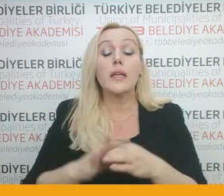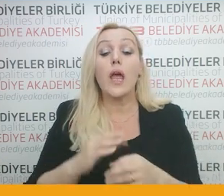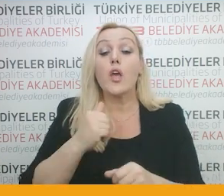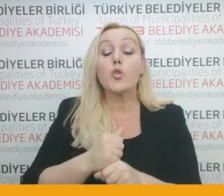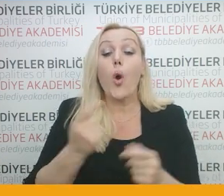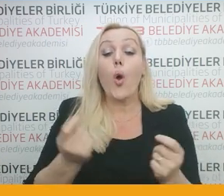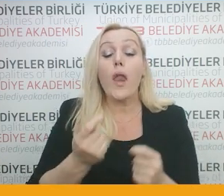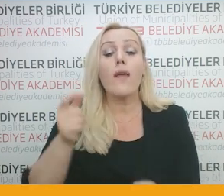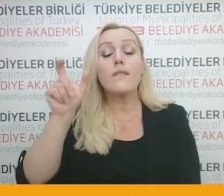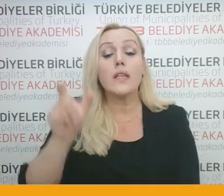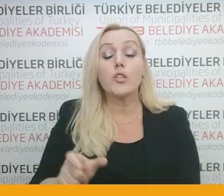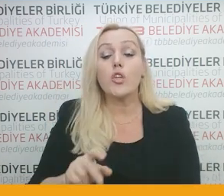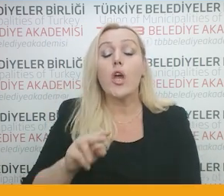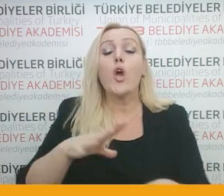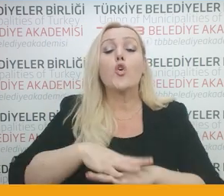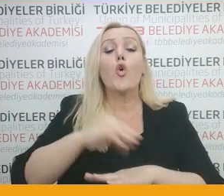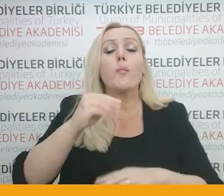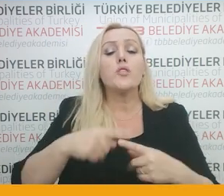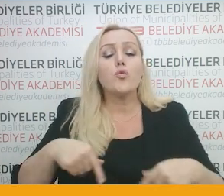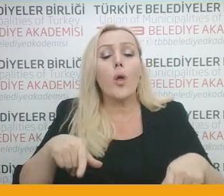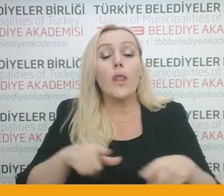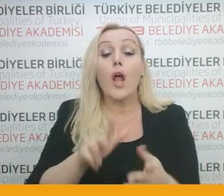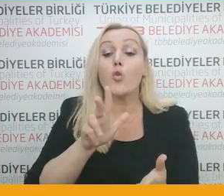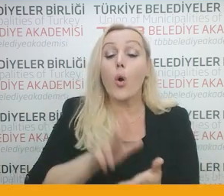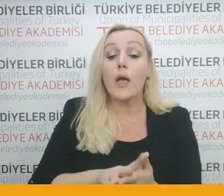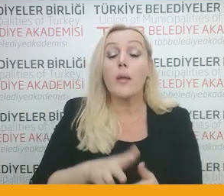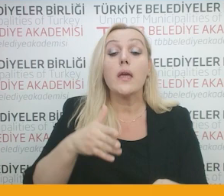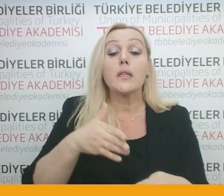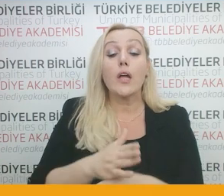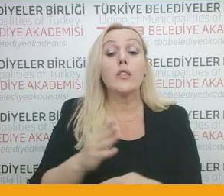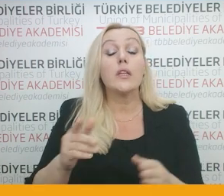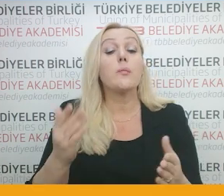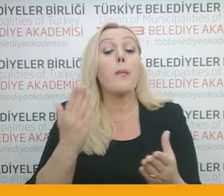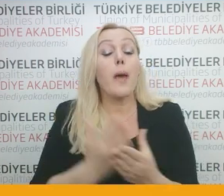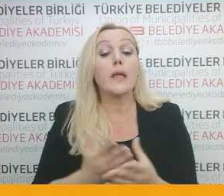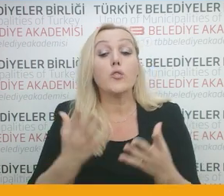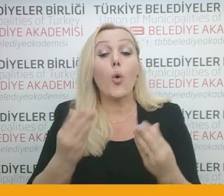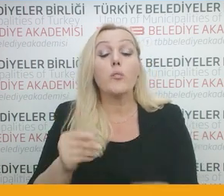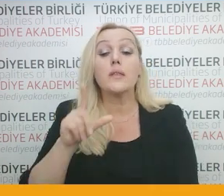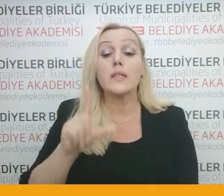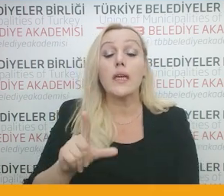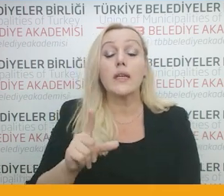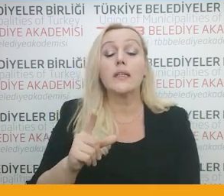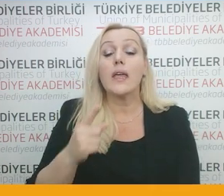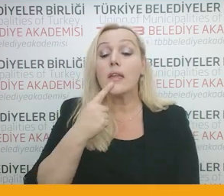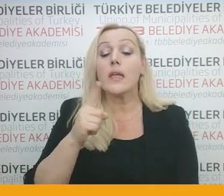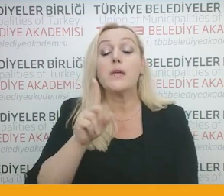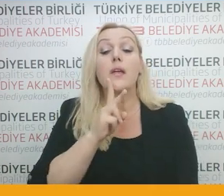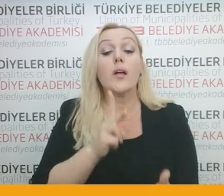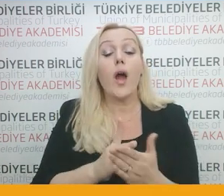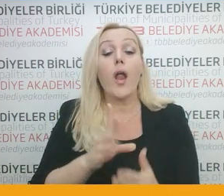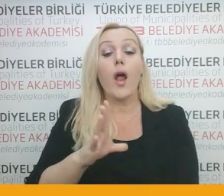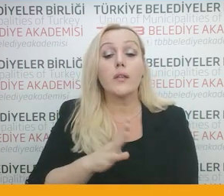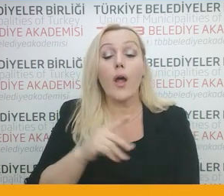görevlendirilmiş kişi veya komisyonlarca onaylanması ve gerçekleştirme belgesinin düzenlenmiş olması gerekir şeklinde bir hüküm de var. Bunu